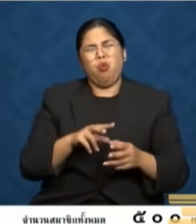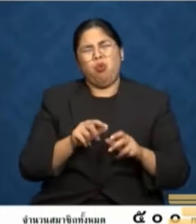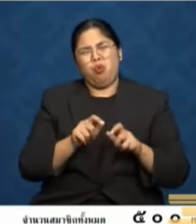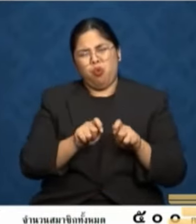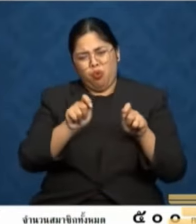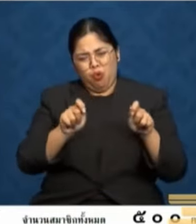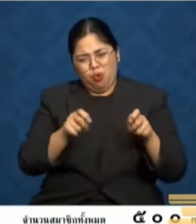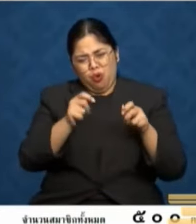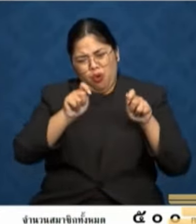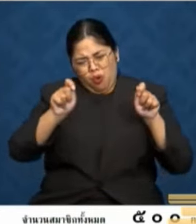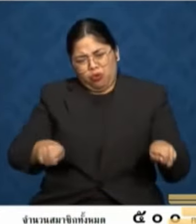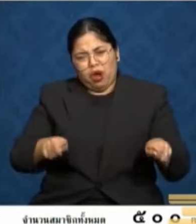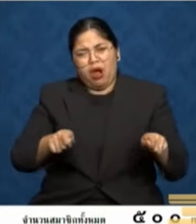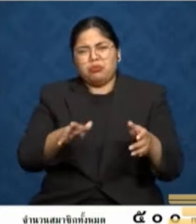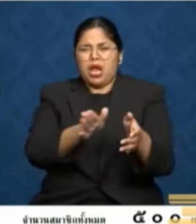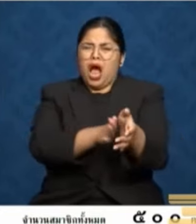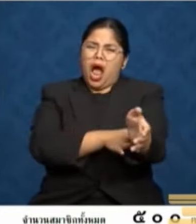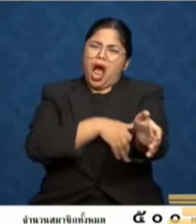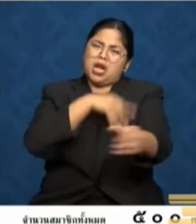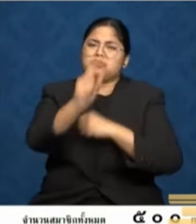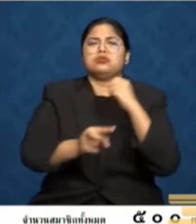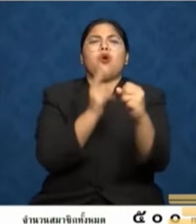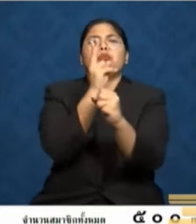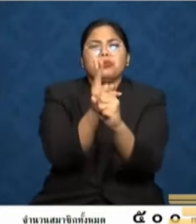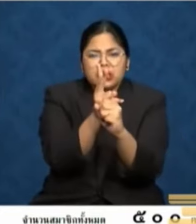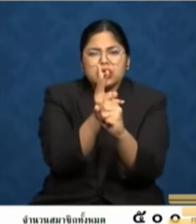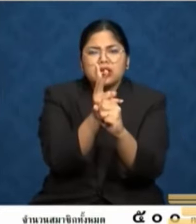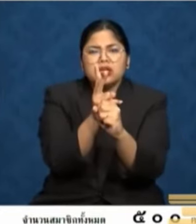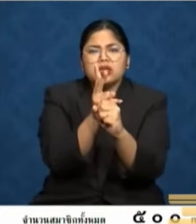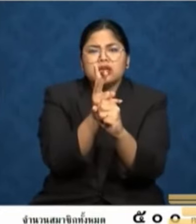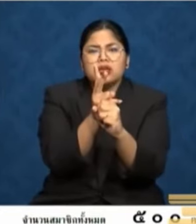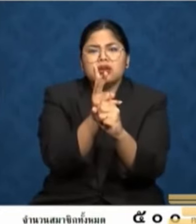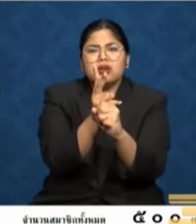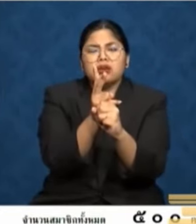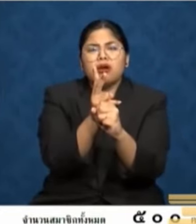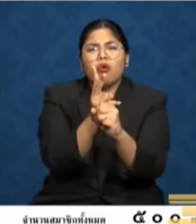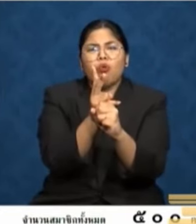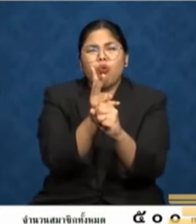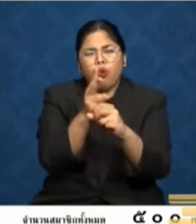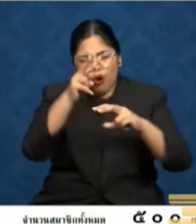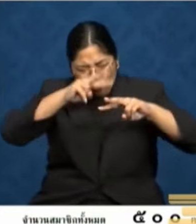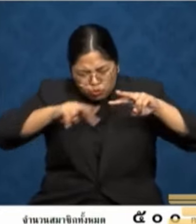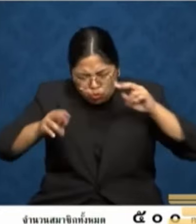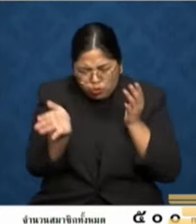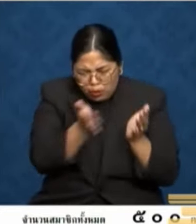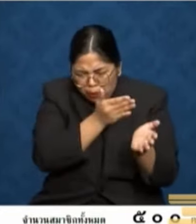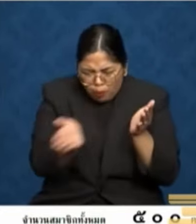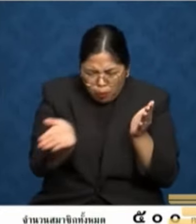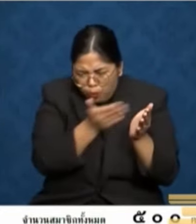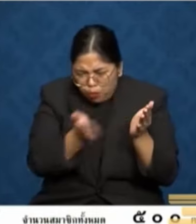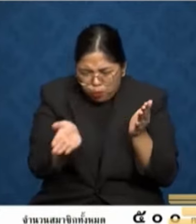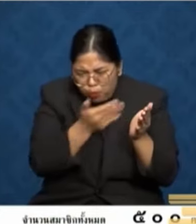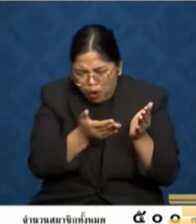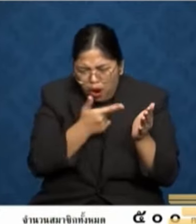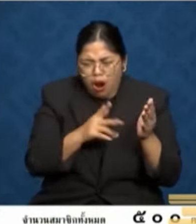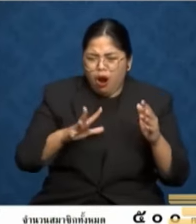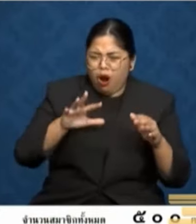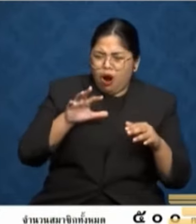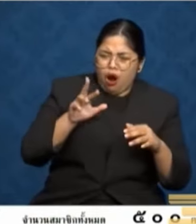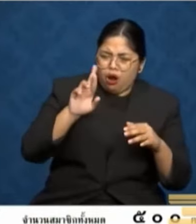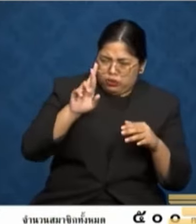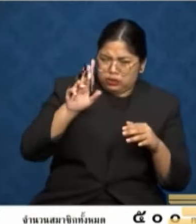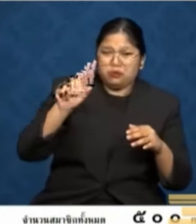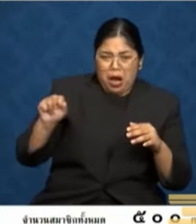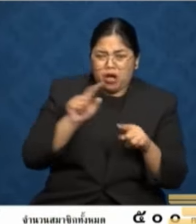เวลาเกือบ 2ปีครับเป็นเวลาเกือบ 2ปีพะท่านก็ดูแล้วดูอีกกลับไปกลับมาระหว่างสภาตรผมติด